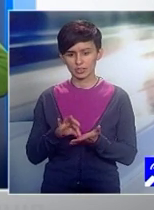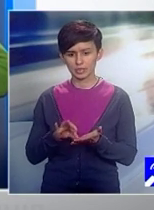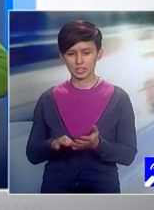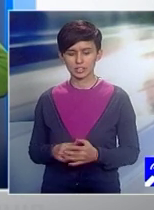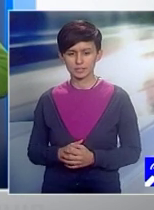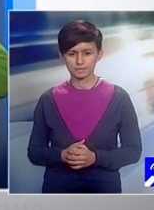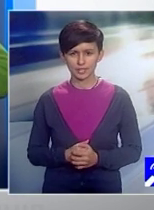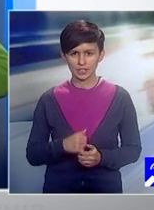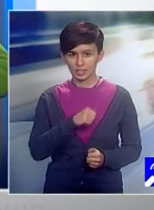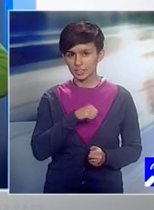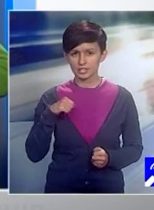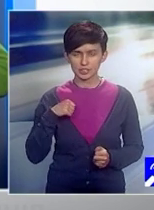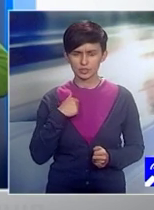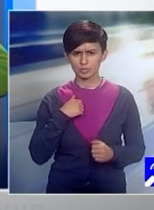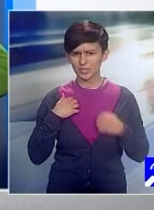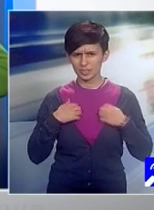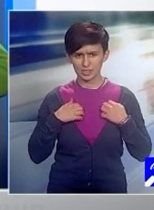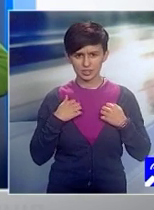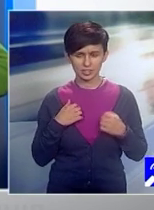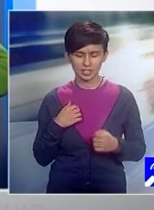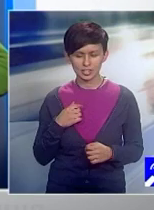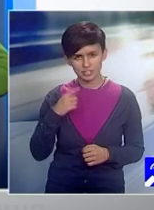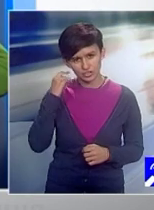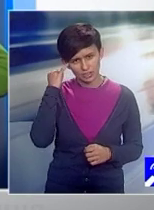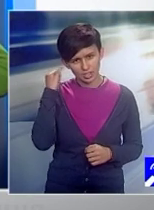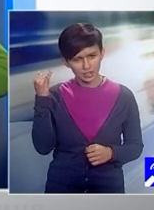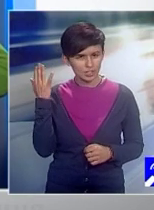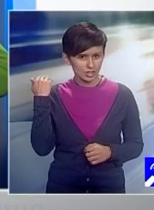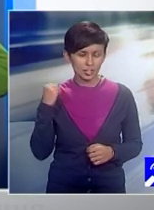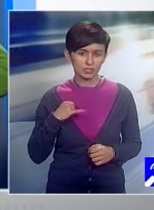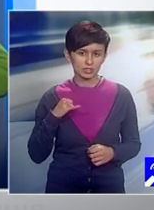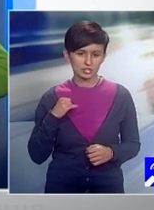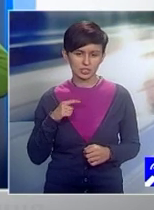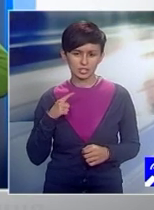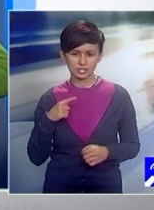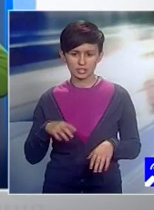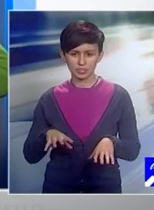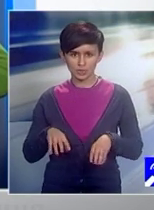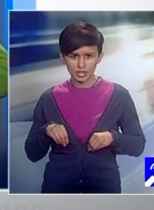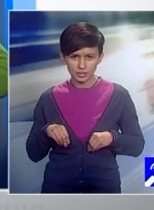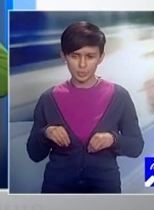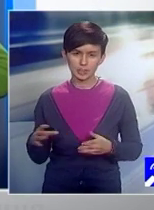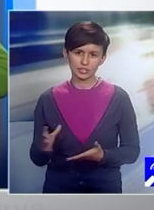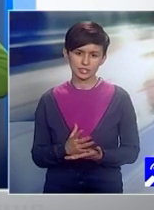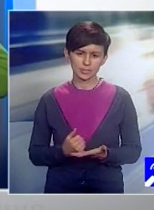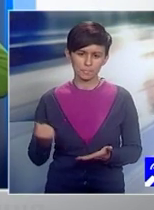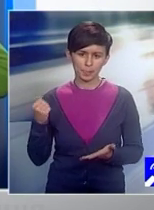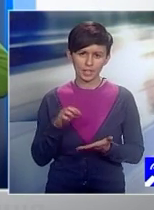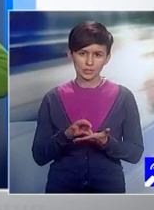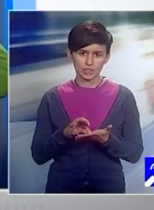singurul meu stres și concentrare era să fiu acceptată și să culeg date de teren. Și